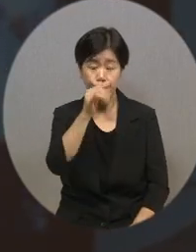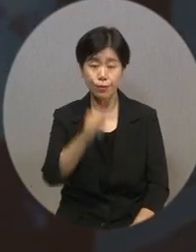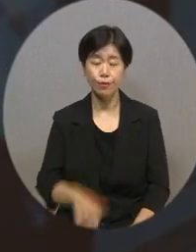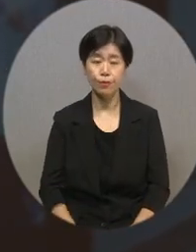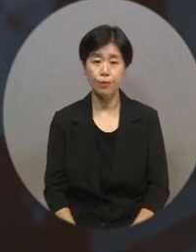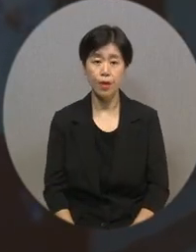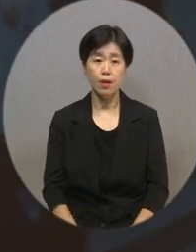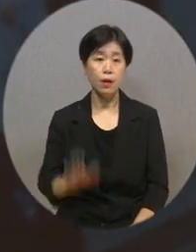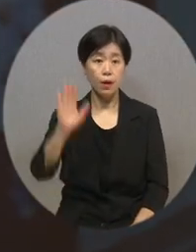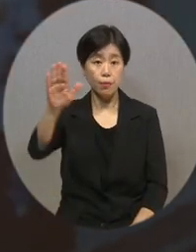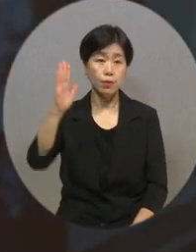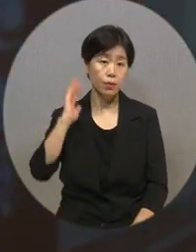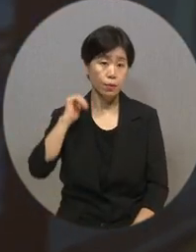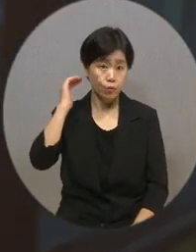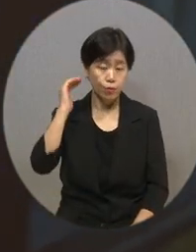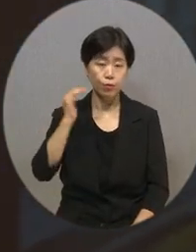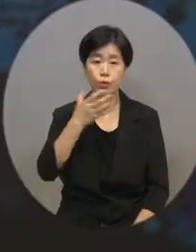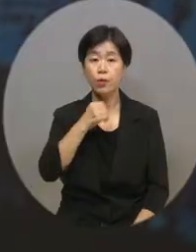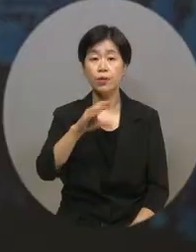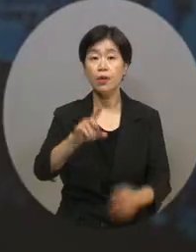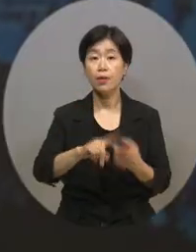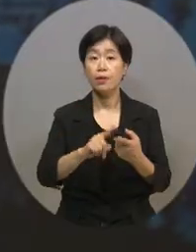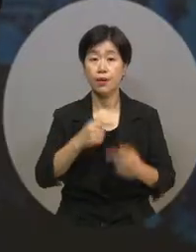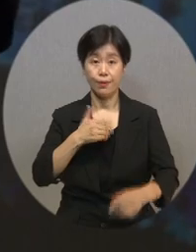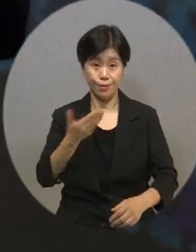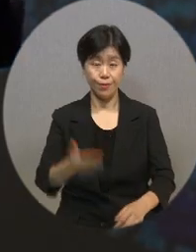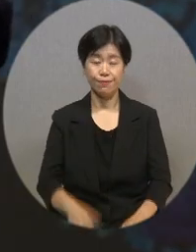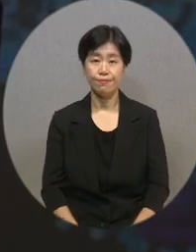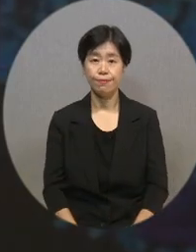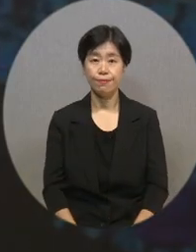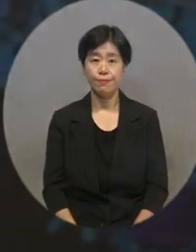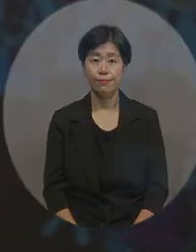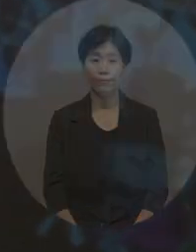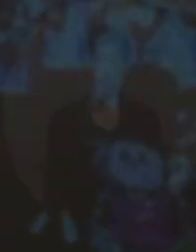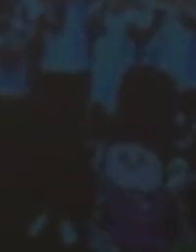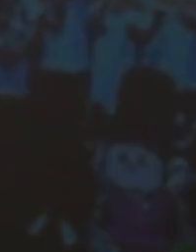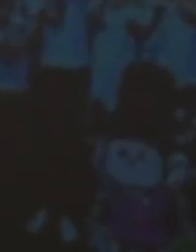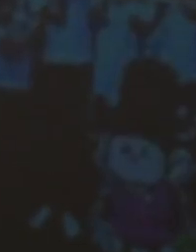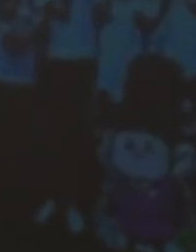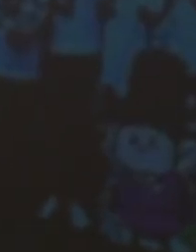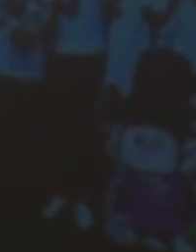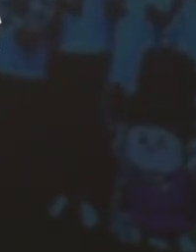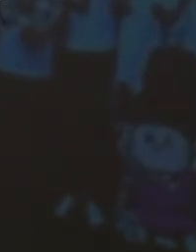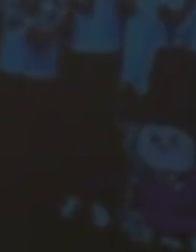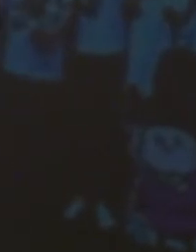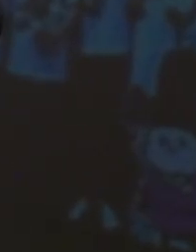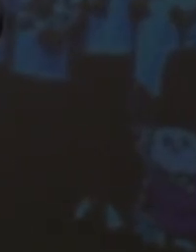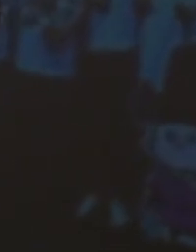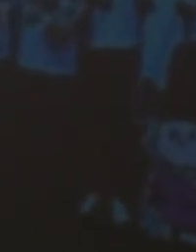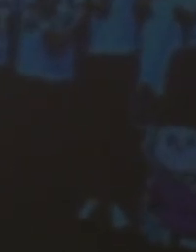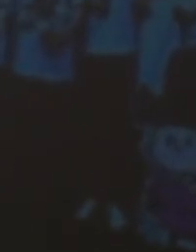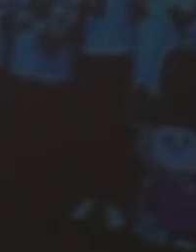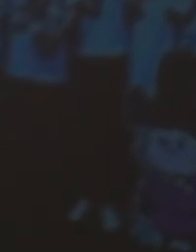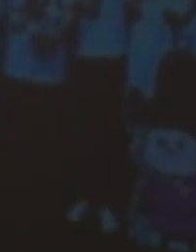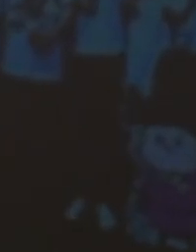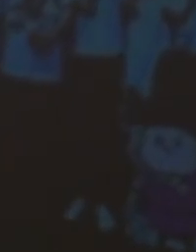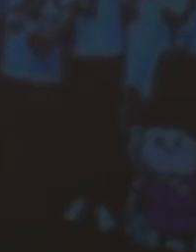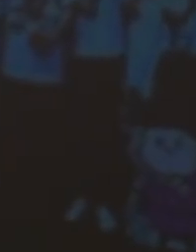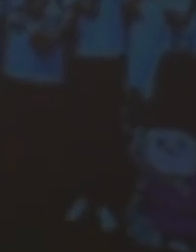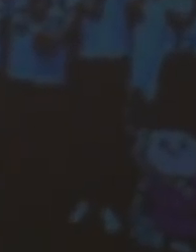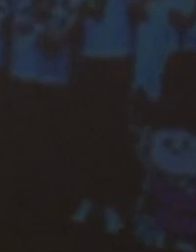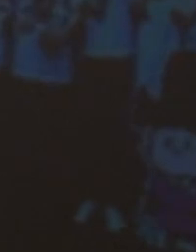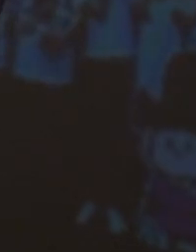의정부의 복지정책 브랜드를 제시했습니다. 전 복지야말로 현장에서 한 사람 한 사람에 대한